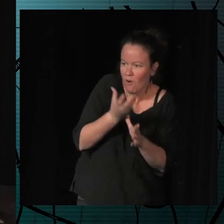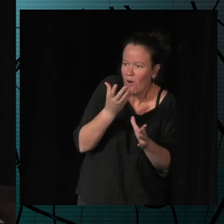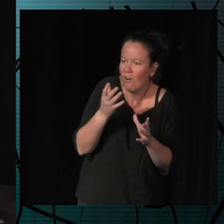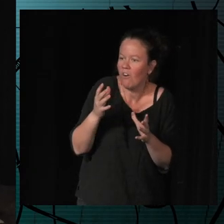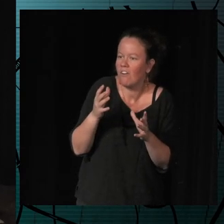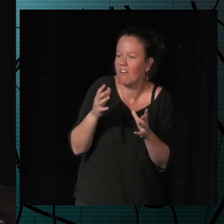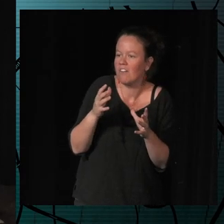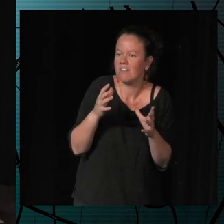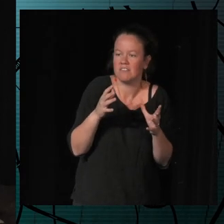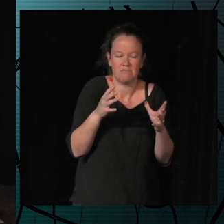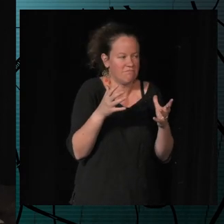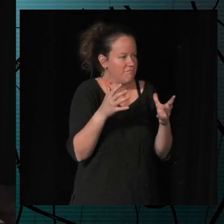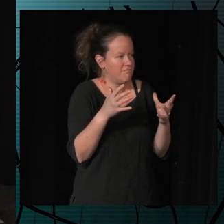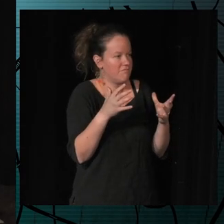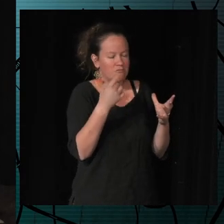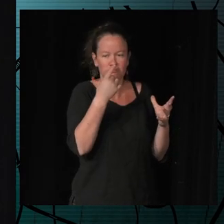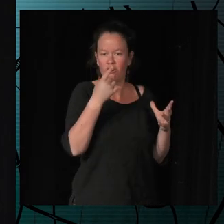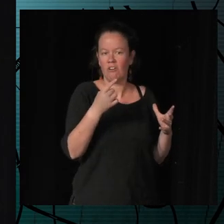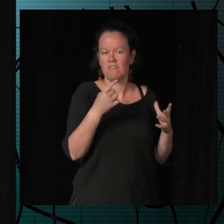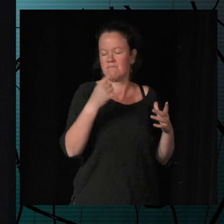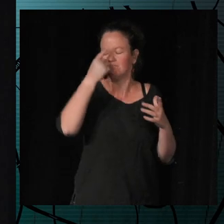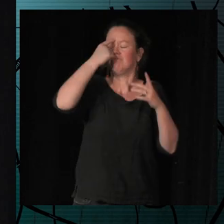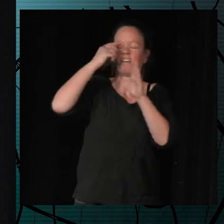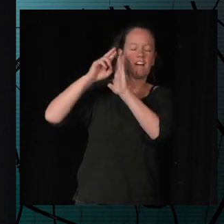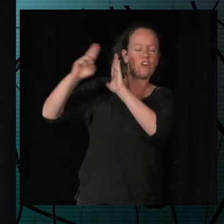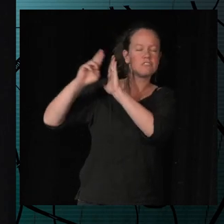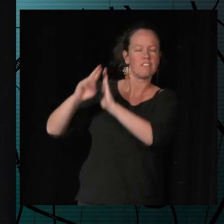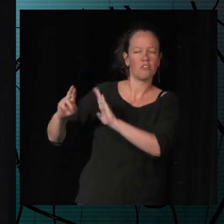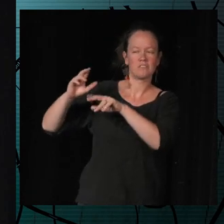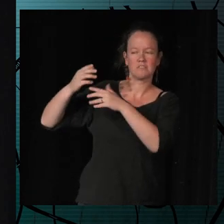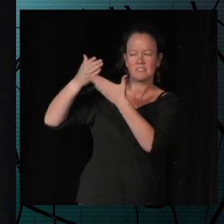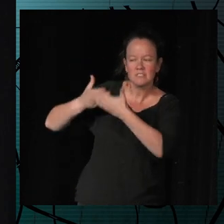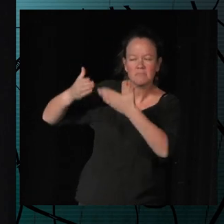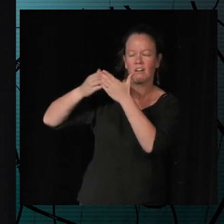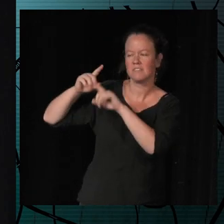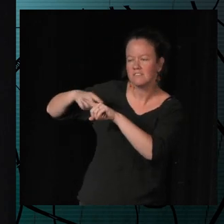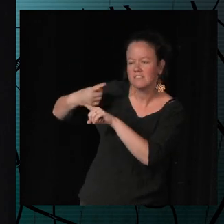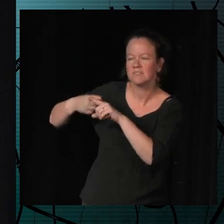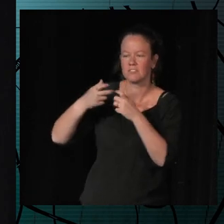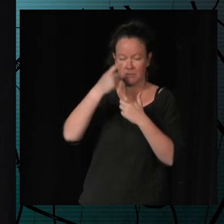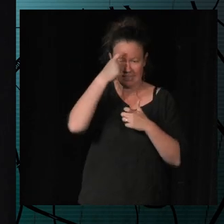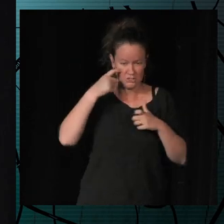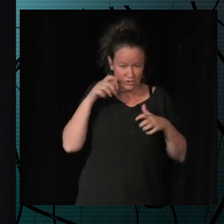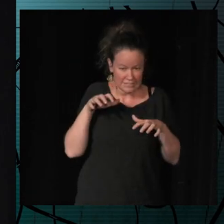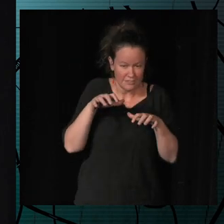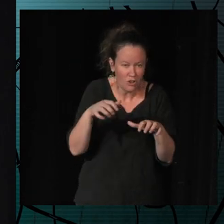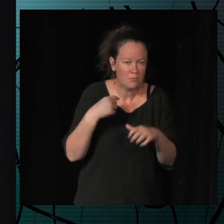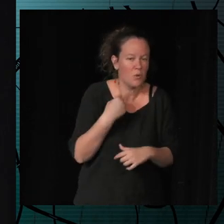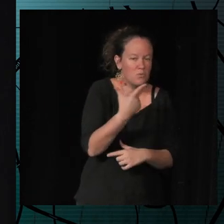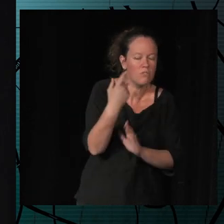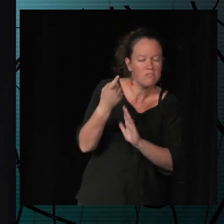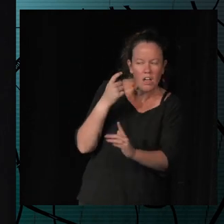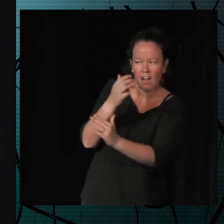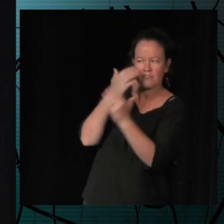avec évidemment tout le l'aspect convoqué les modèles du du cinéma Resident Evil 2 c'est évidemment le cinéma de de Romero bien bien